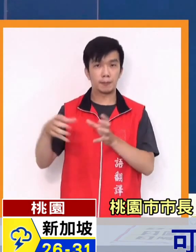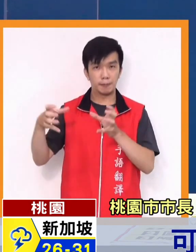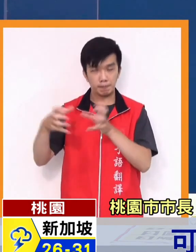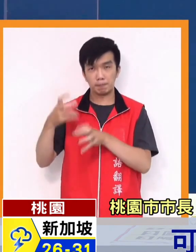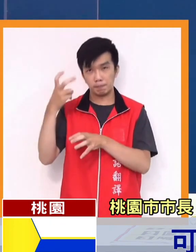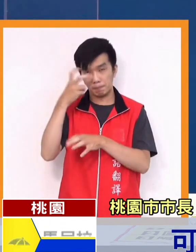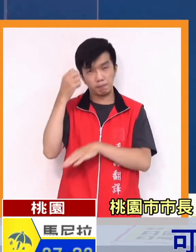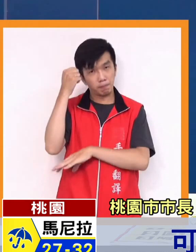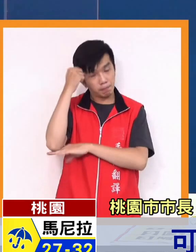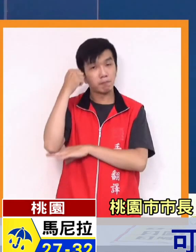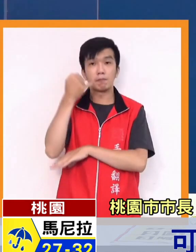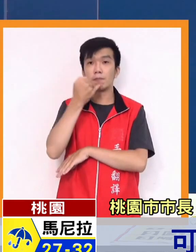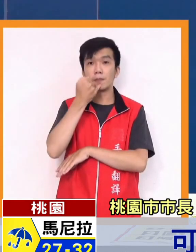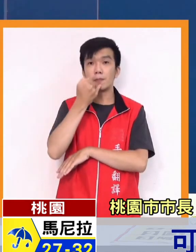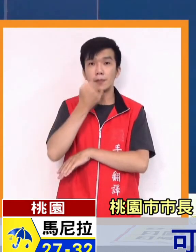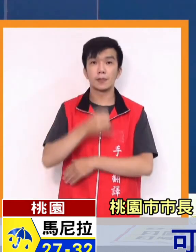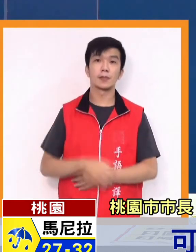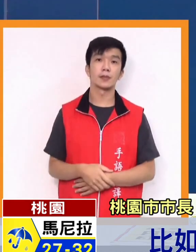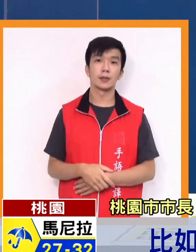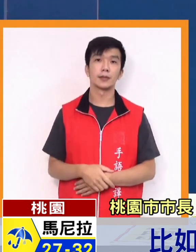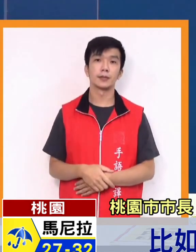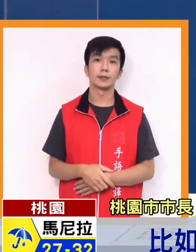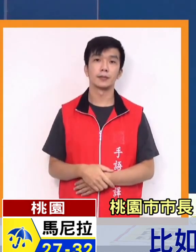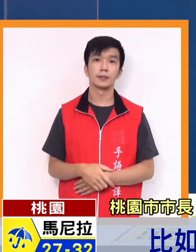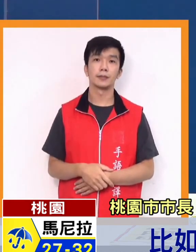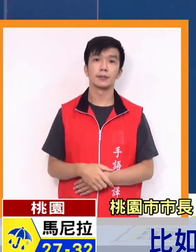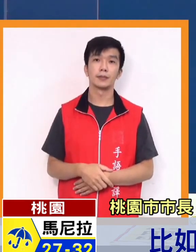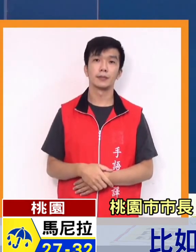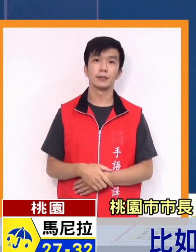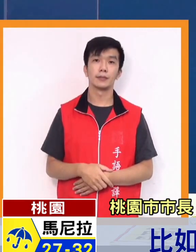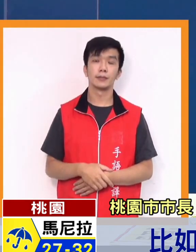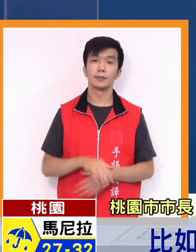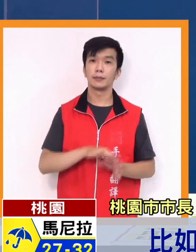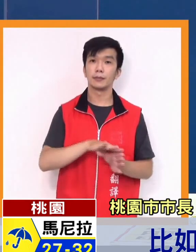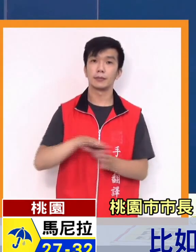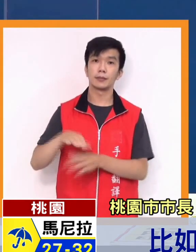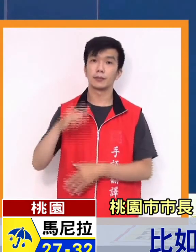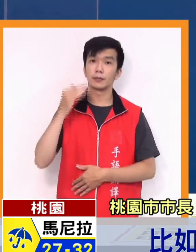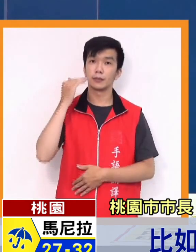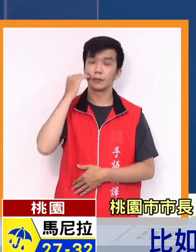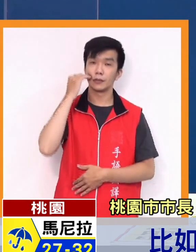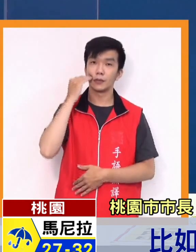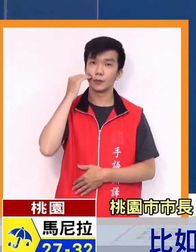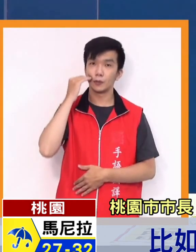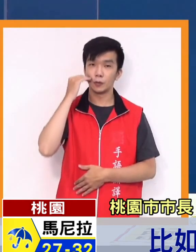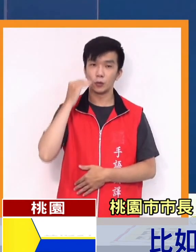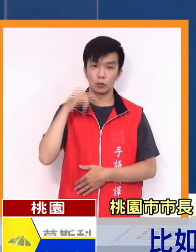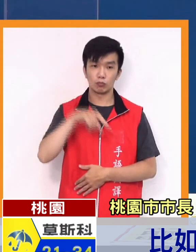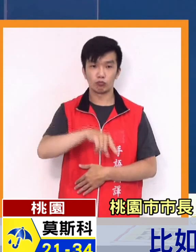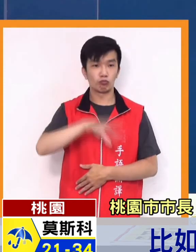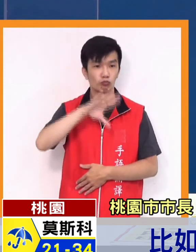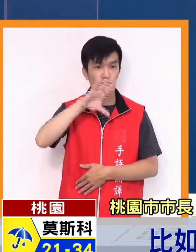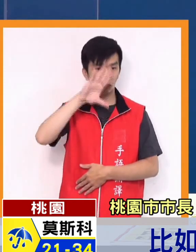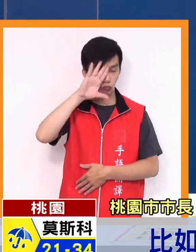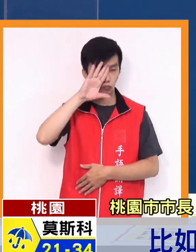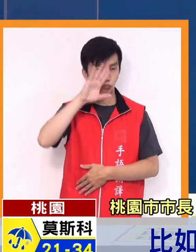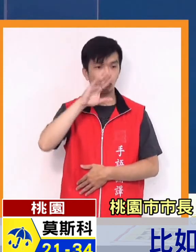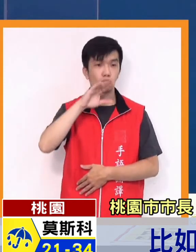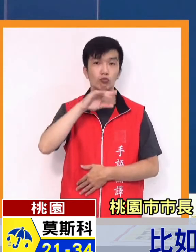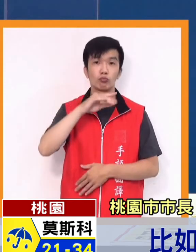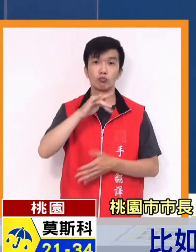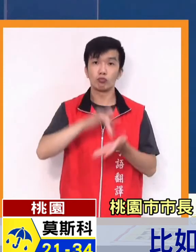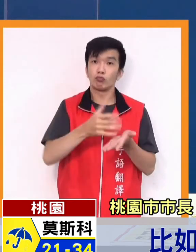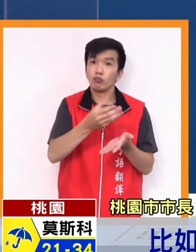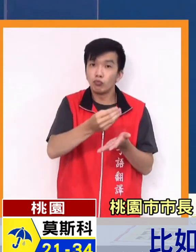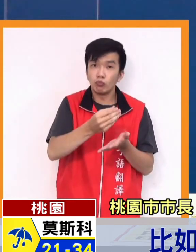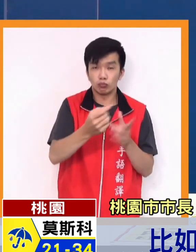这个安心隔离。那么另外呢，如果是安全的人员，那么比如说他打过了疫